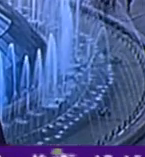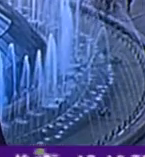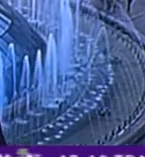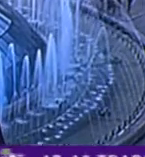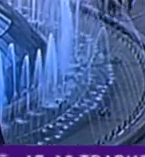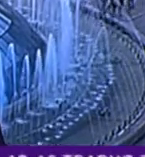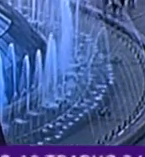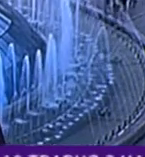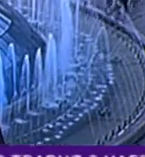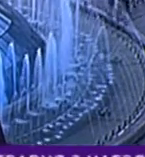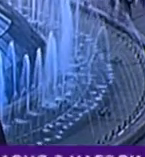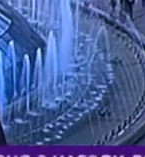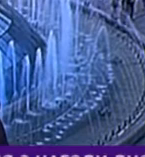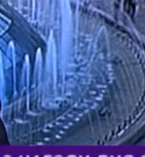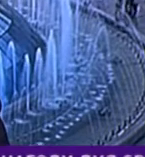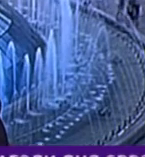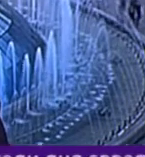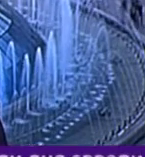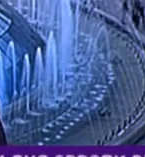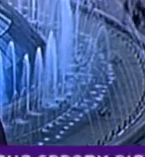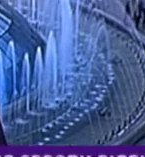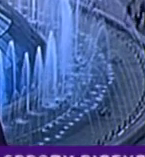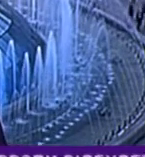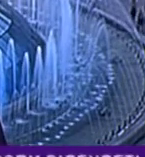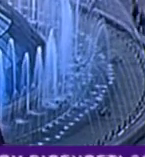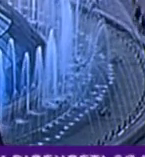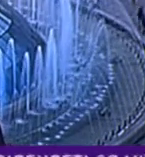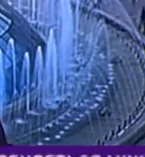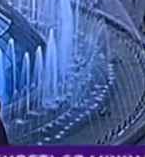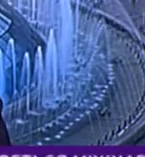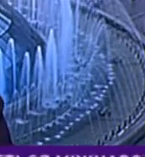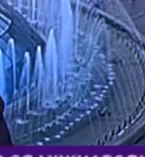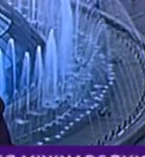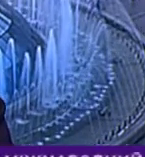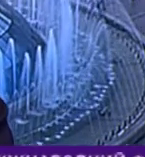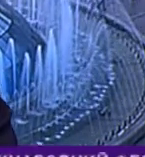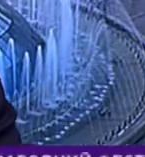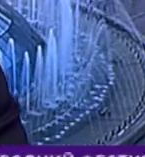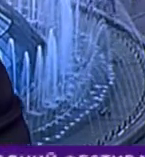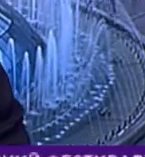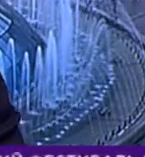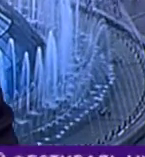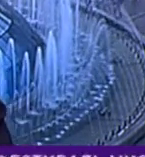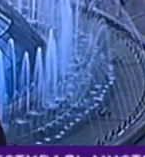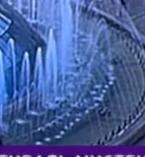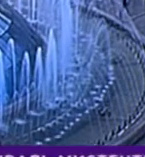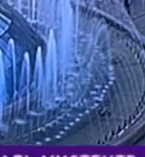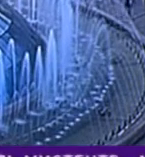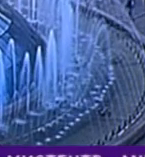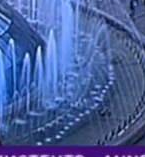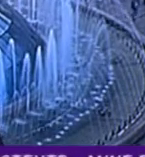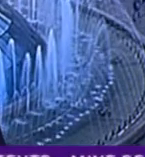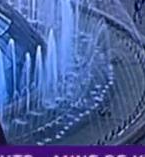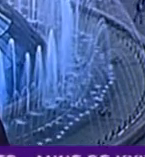про 14 травня, слава Богу, повинні ми з вами констатувати, що Верховна Рада вже зранку відхилила